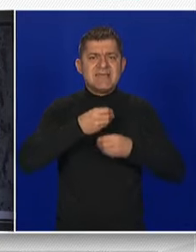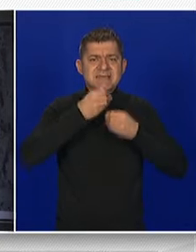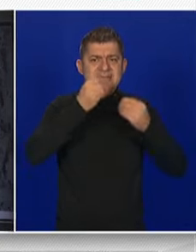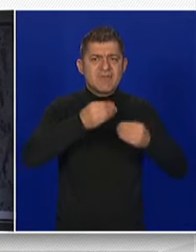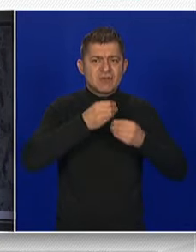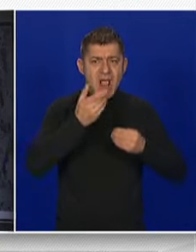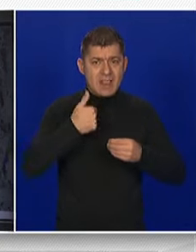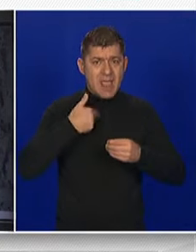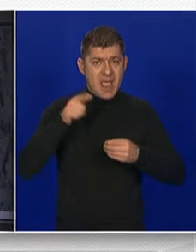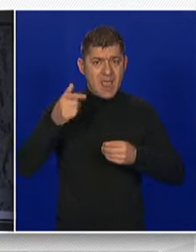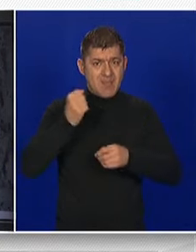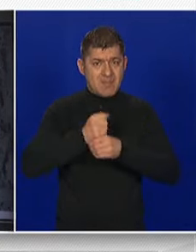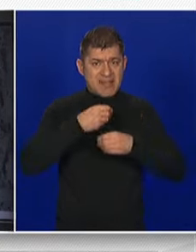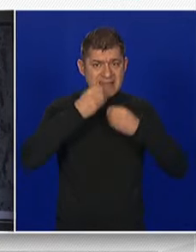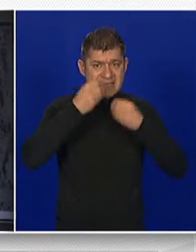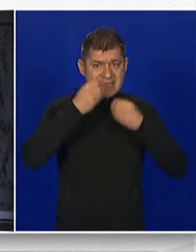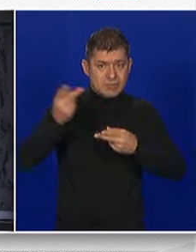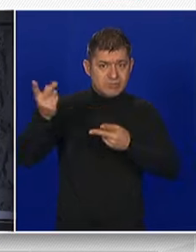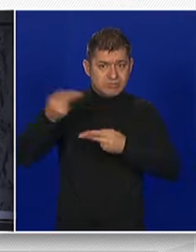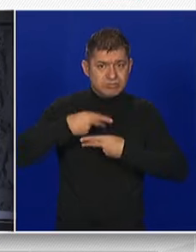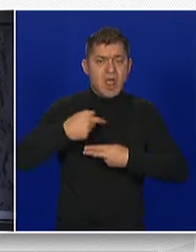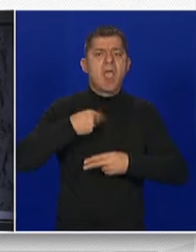izvješće, onda ćemo ga moći komentirati.